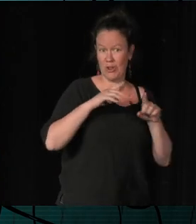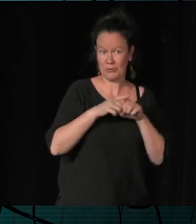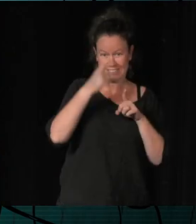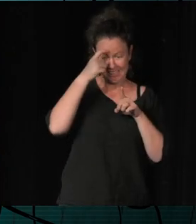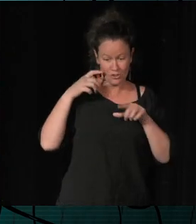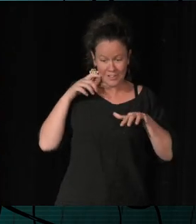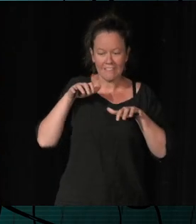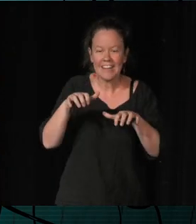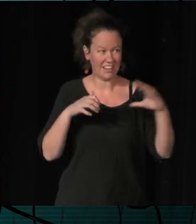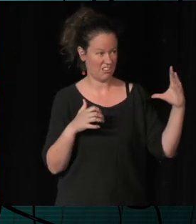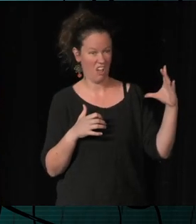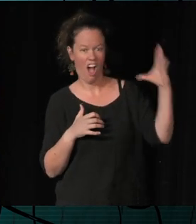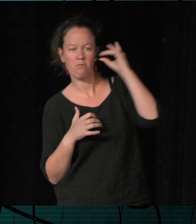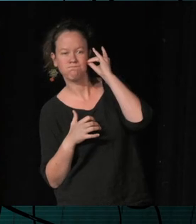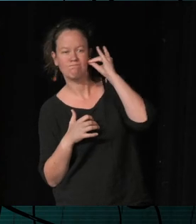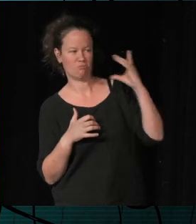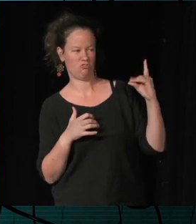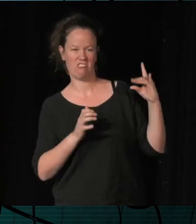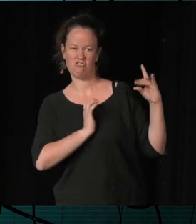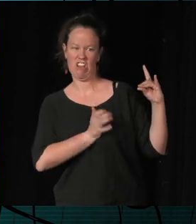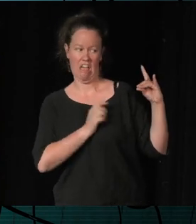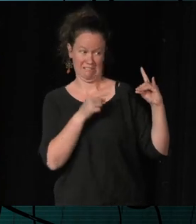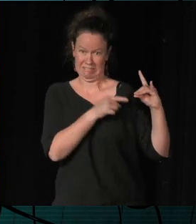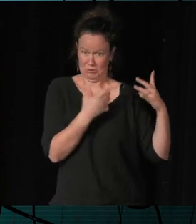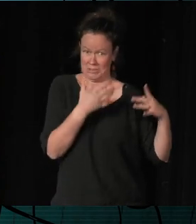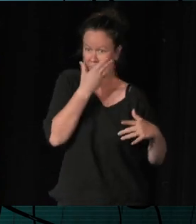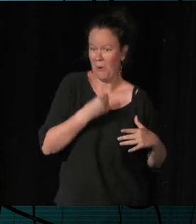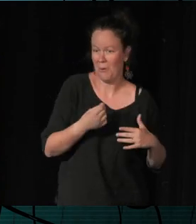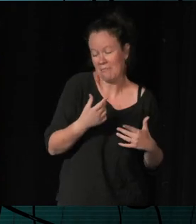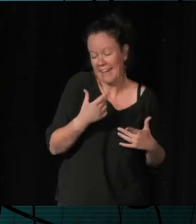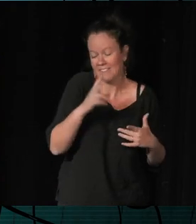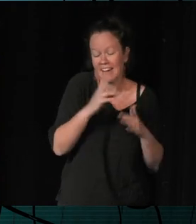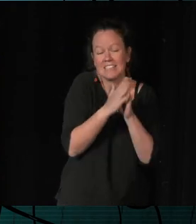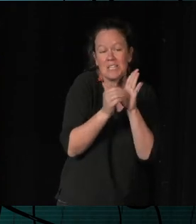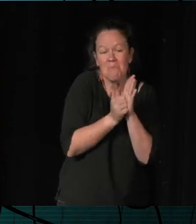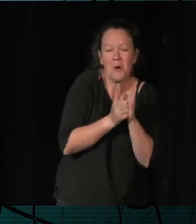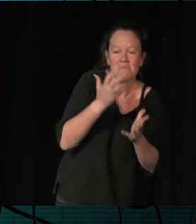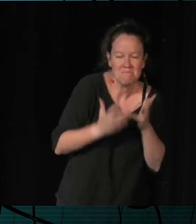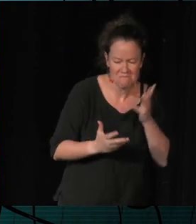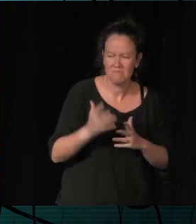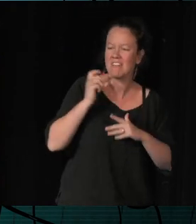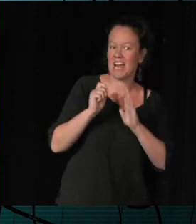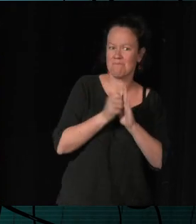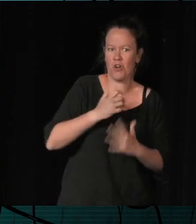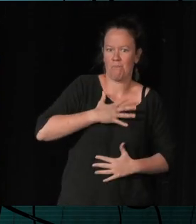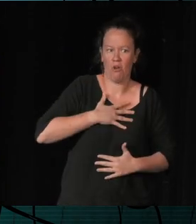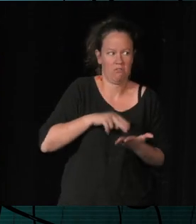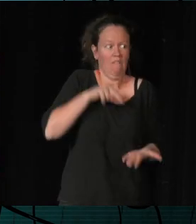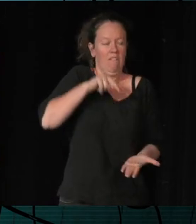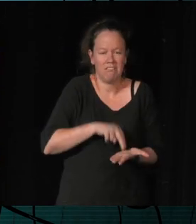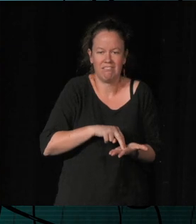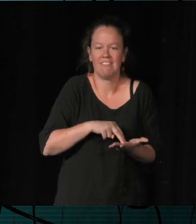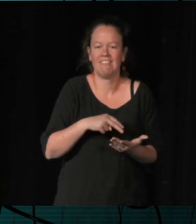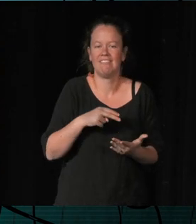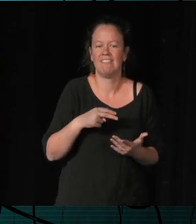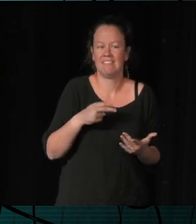représente grand-chose. C'est vraiment dans sa manière de surgir à l'écran qu'il est intéressant, parce que c'était une époque où les jumpscares n'étaient peut-être pas aussi éculés qu'aujourd'hui. Donc pour moi, non,